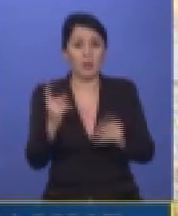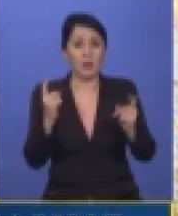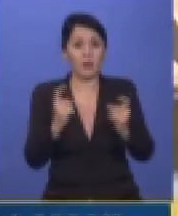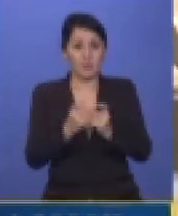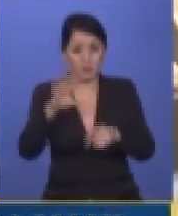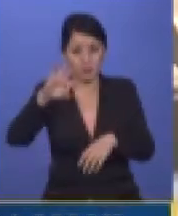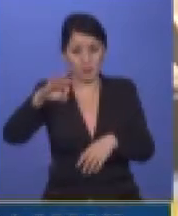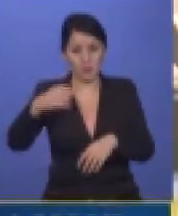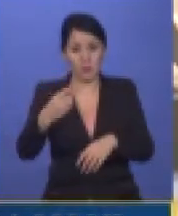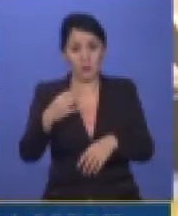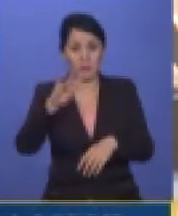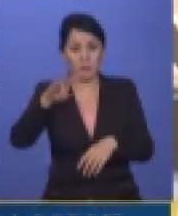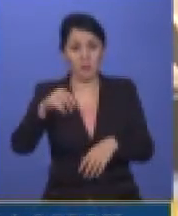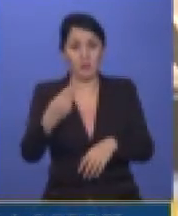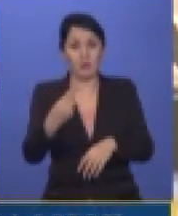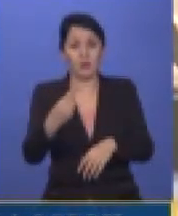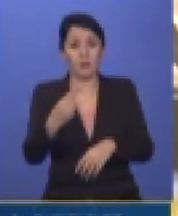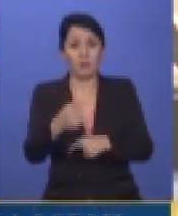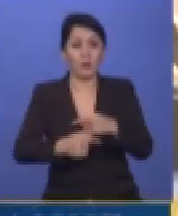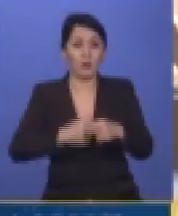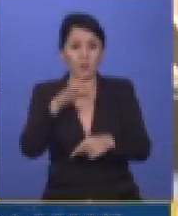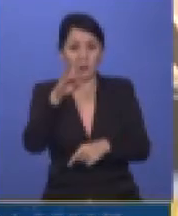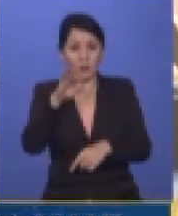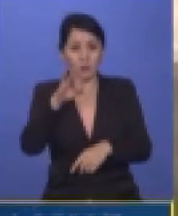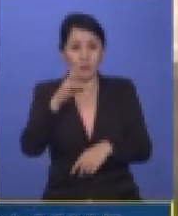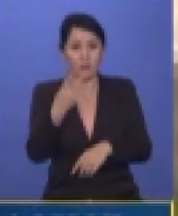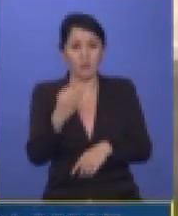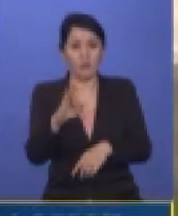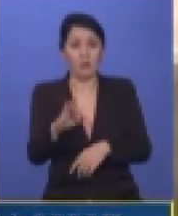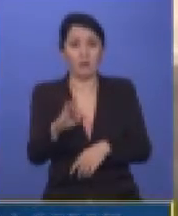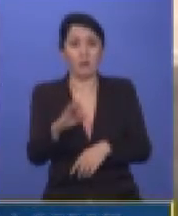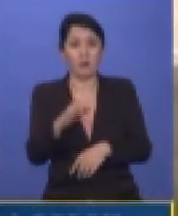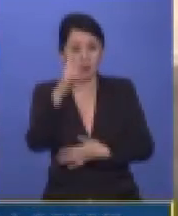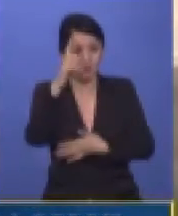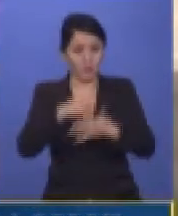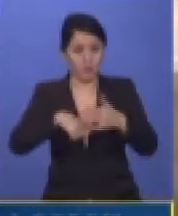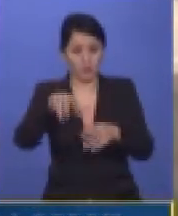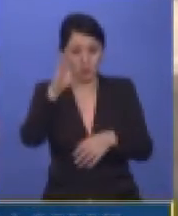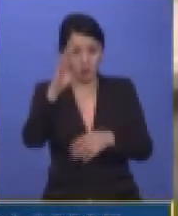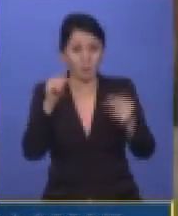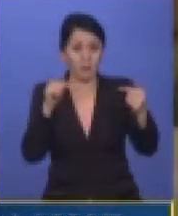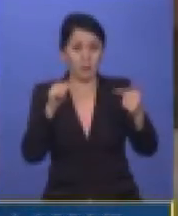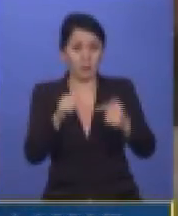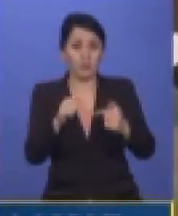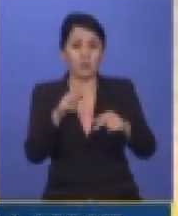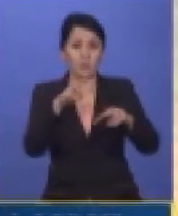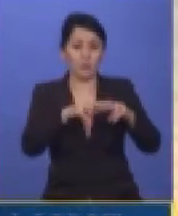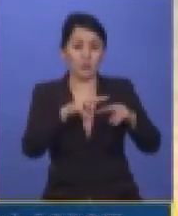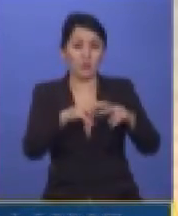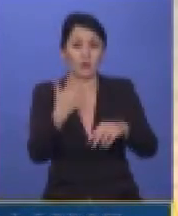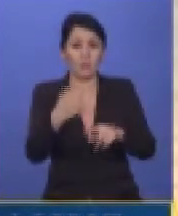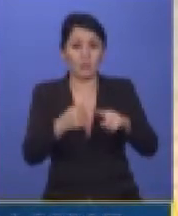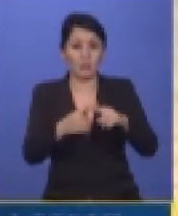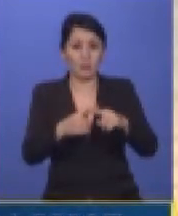Казахстан «Разжигание социальной, национальной, родовой, расовой, сословной или религиозной розни» в виде ограничения свободы